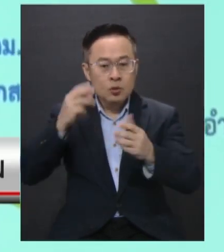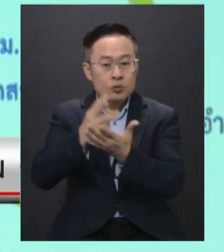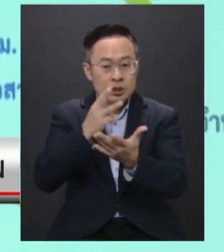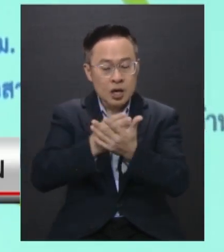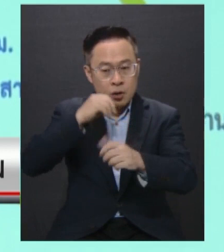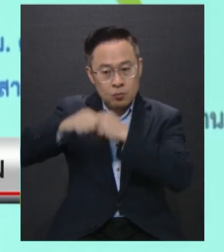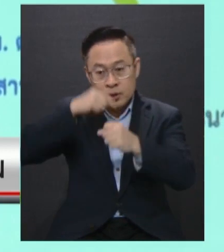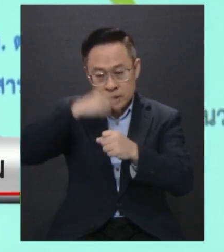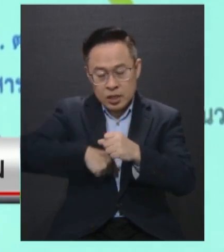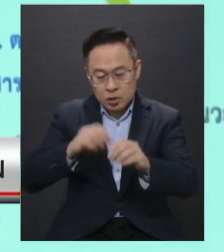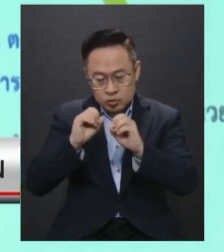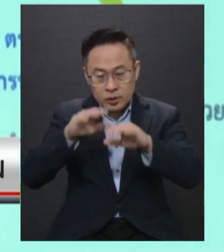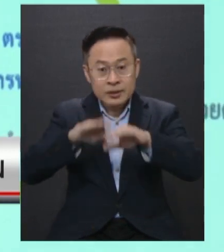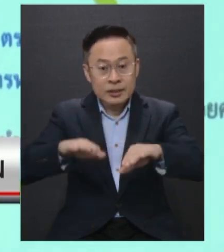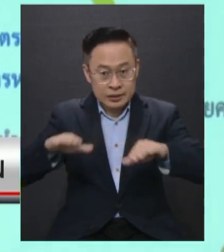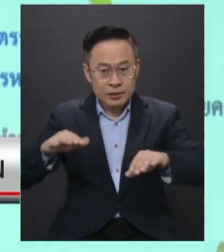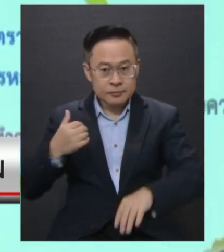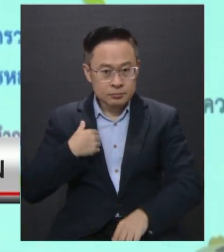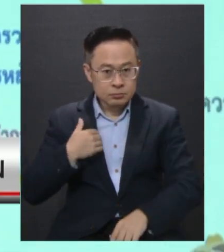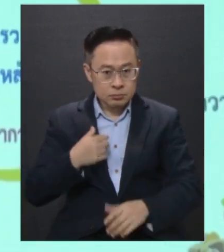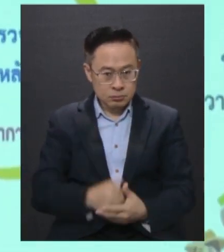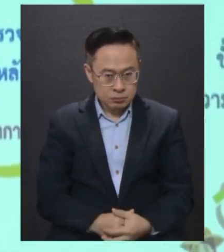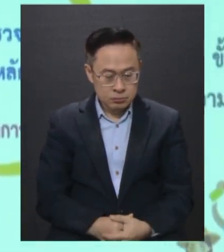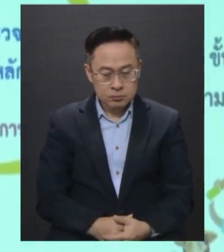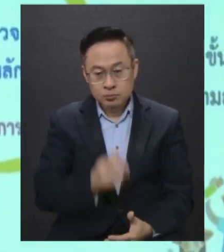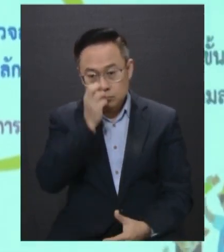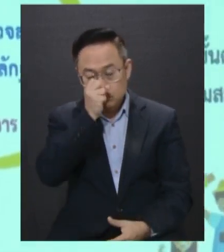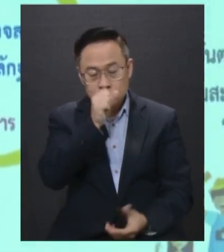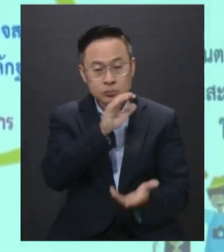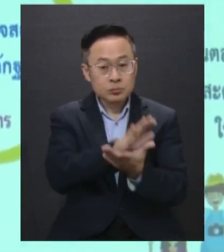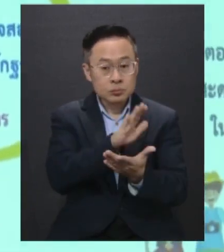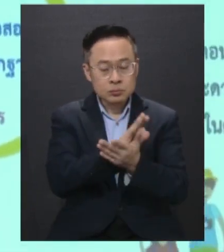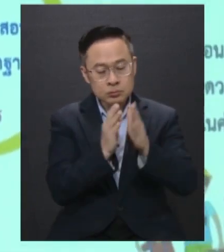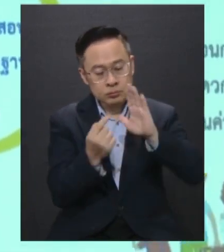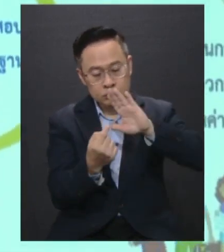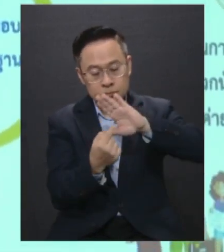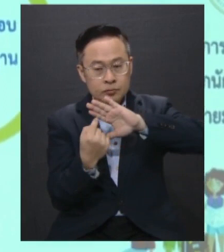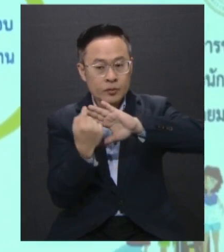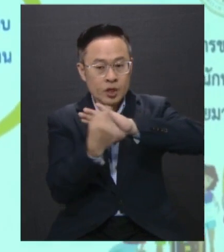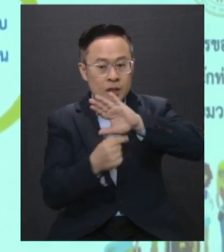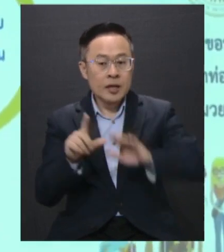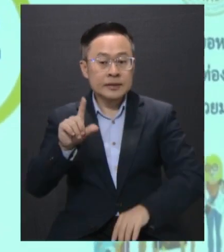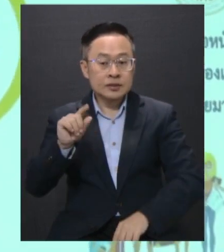ยตั้งเป้าหมายที่จะเริ่มนำร่องใน10ถึง20โรงเรียนในกรุงเทพมหานครก่อ